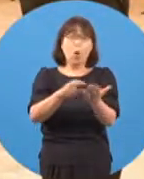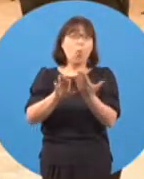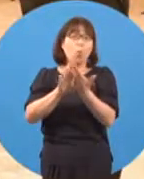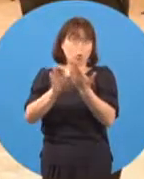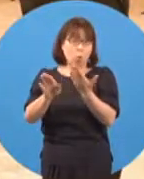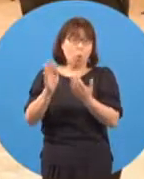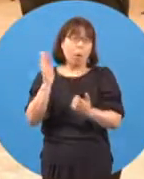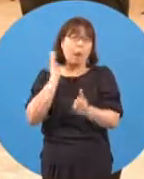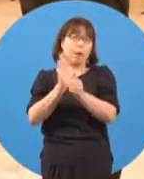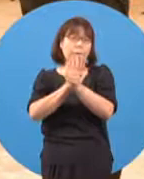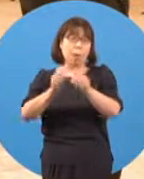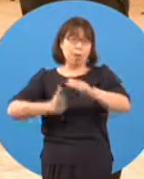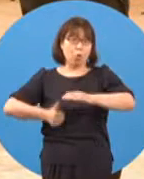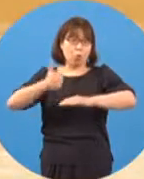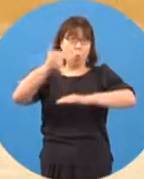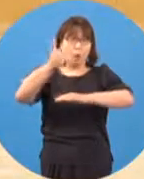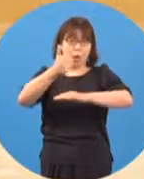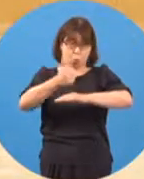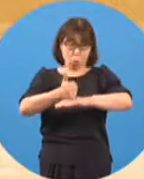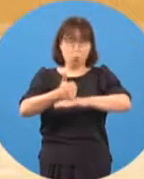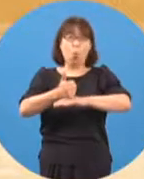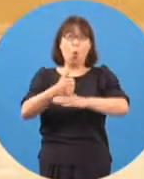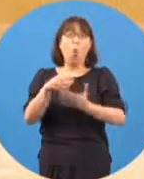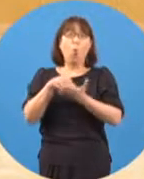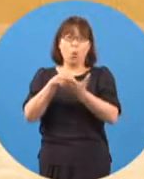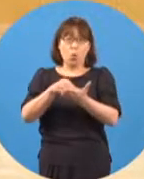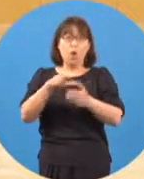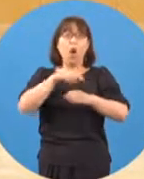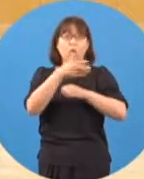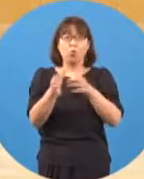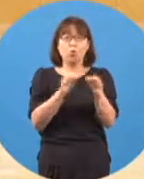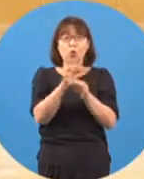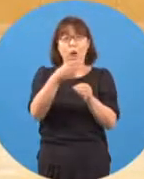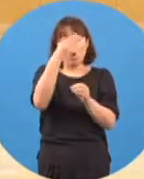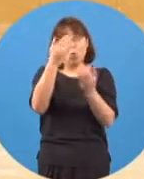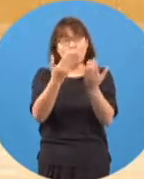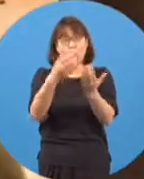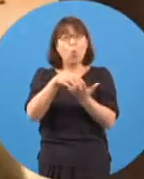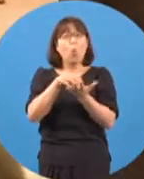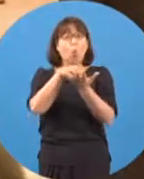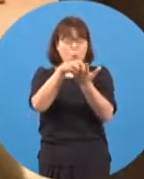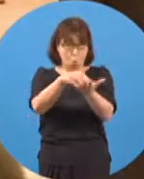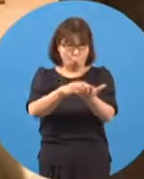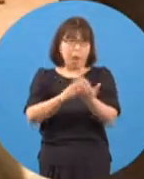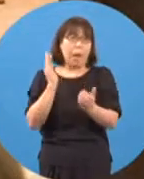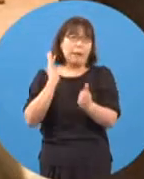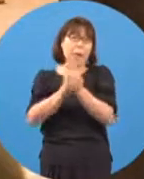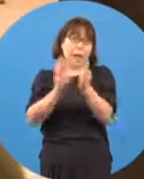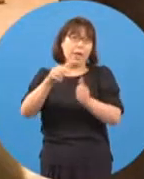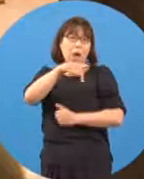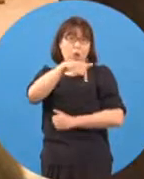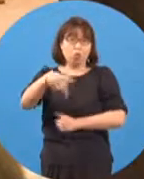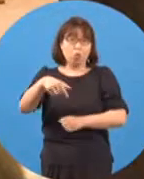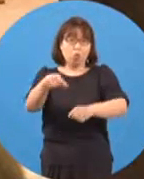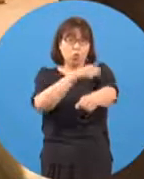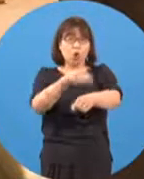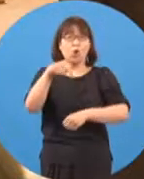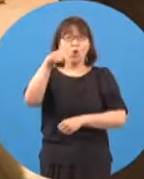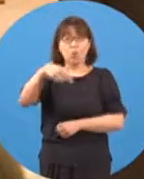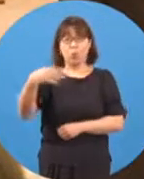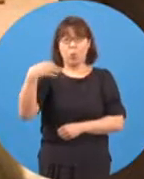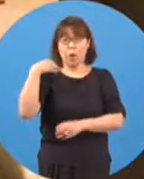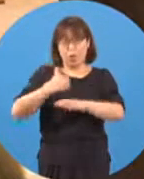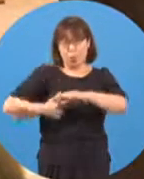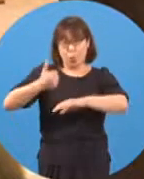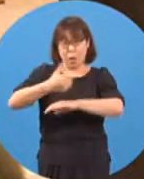このほか、内閣総理大臣表彰には徳島商業高校が、内閣府特命担当大臣表彰